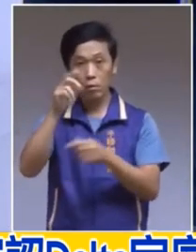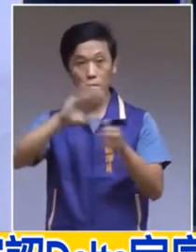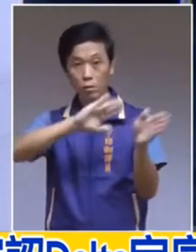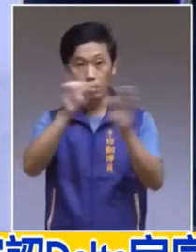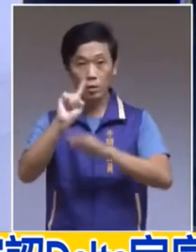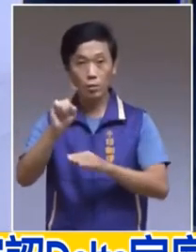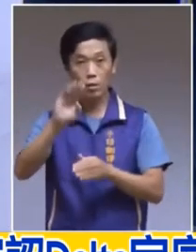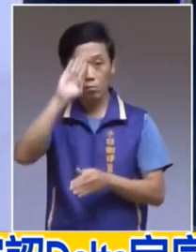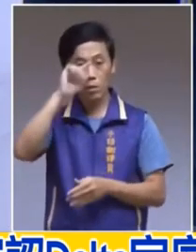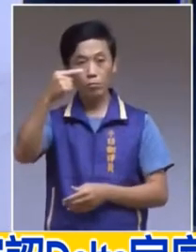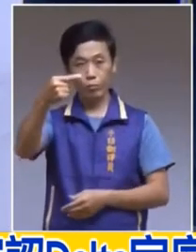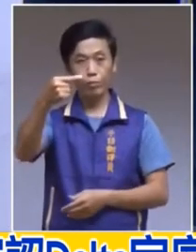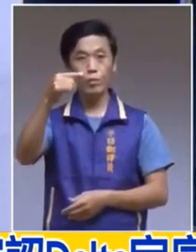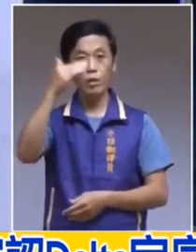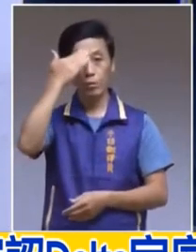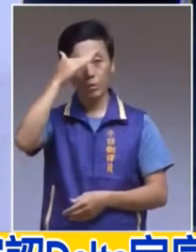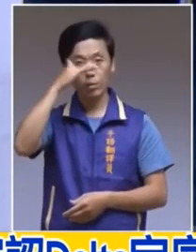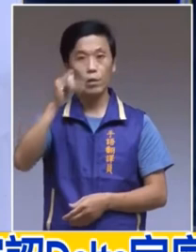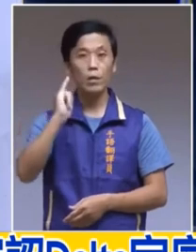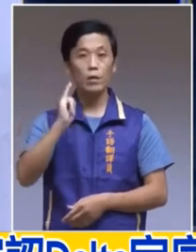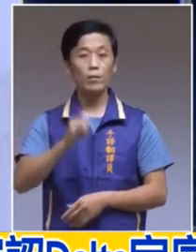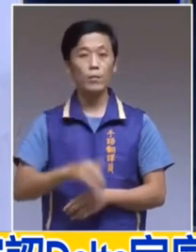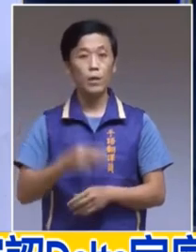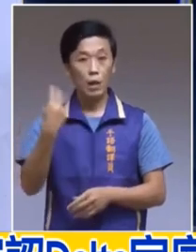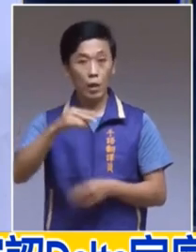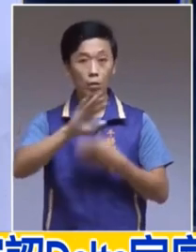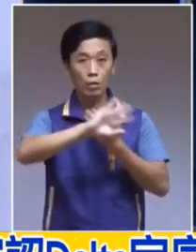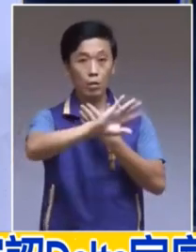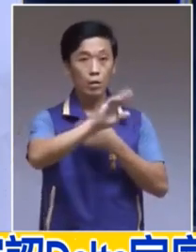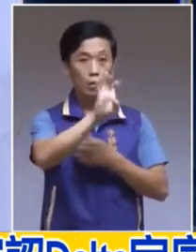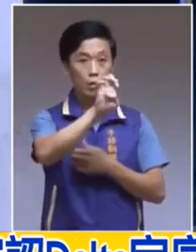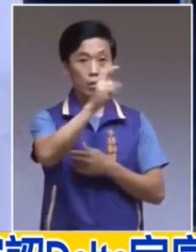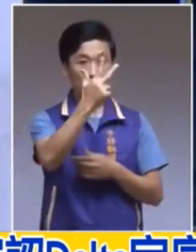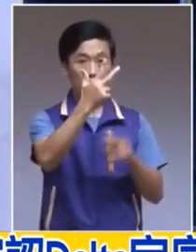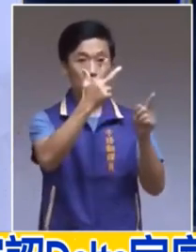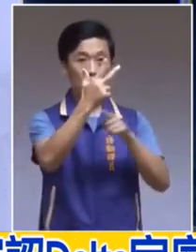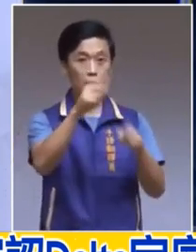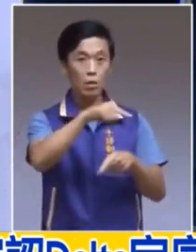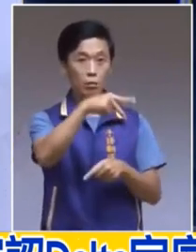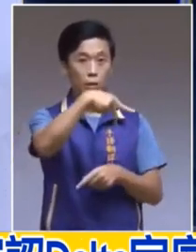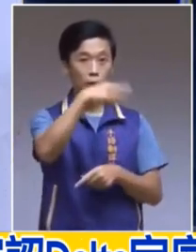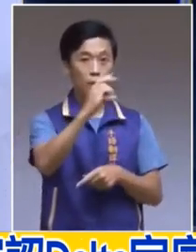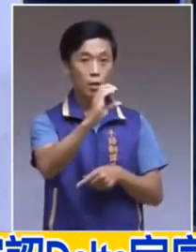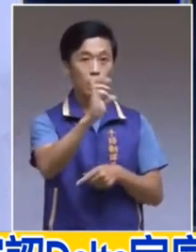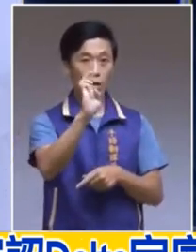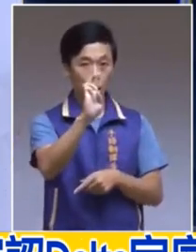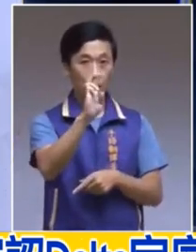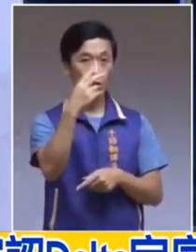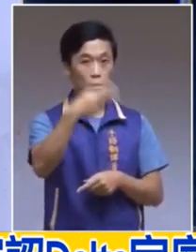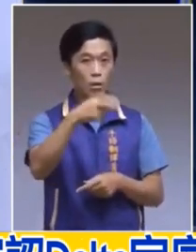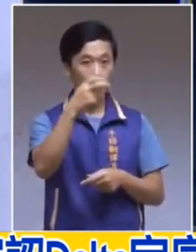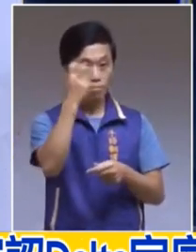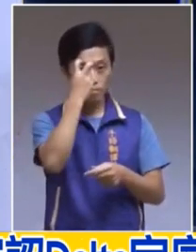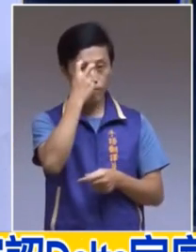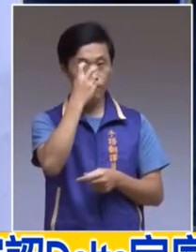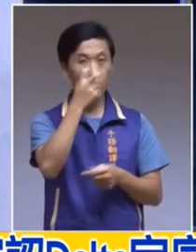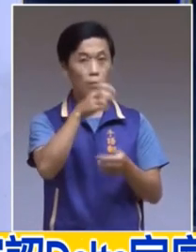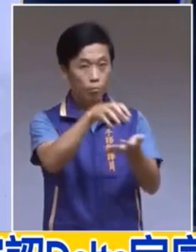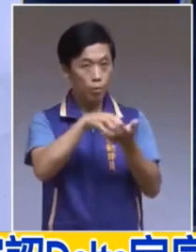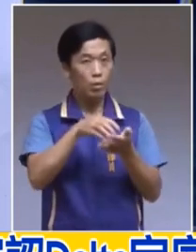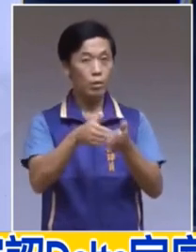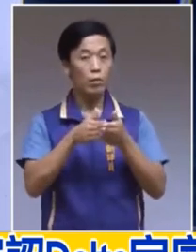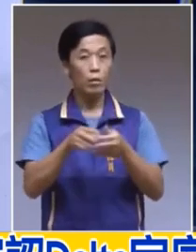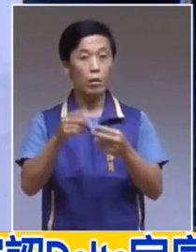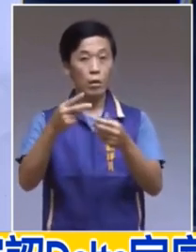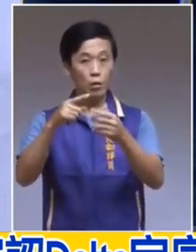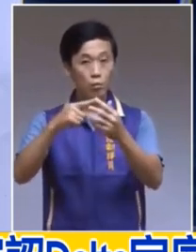目前都是呈现阴性状态。那当然还有47个人还 PCR 还有待进一步的证实。那第二